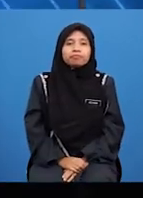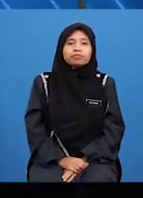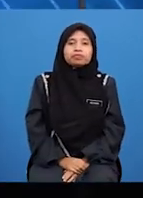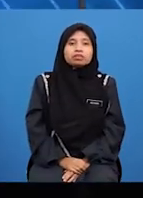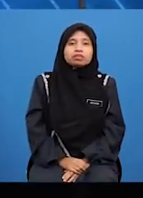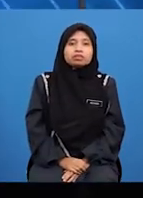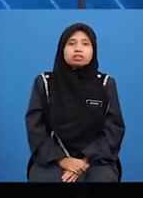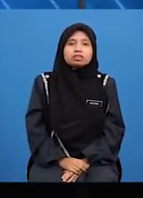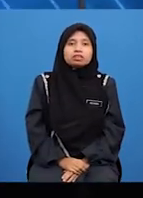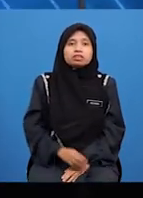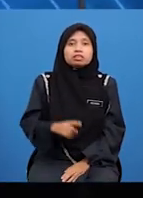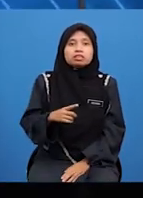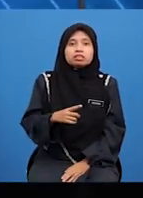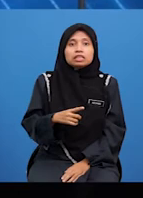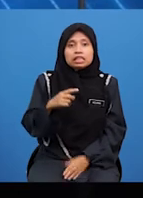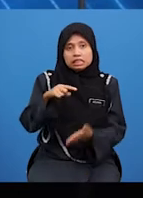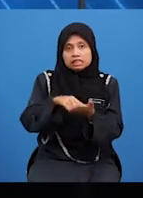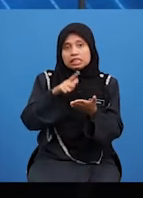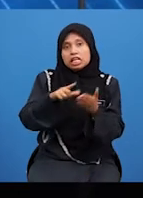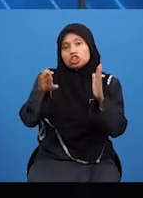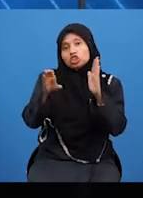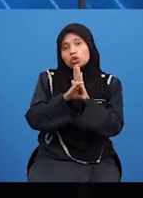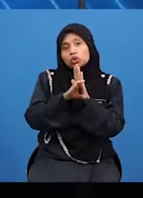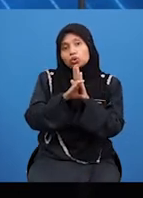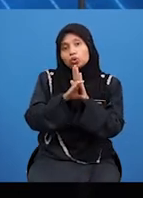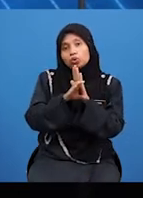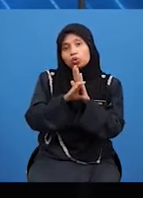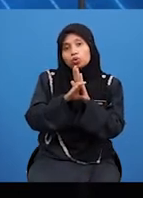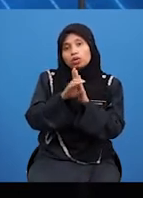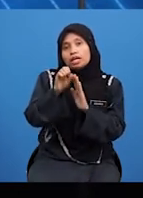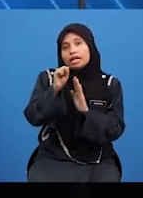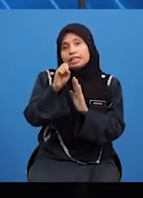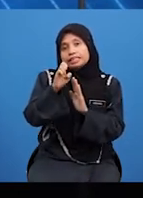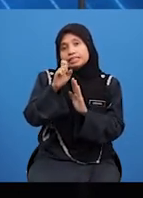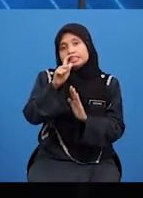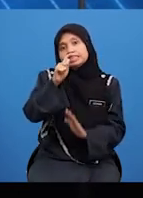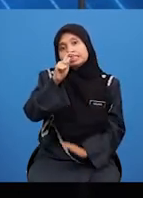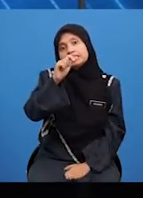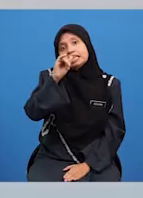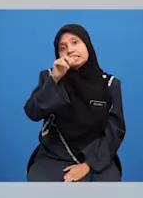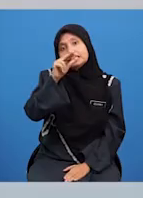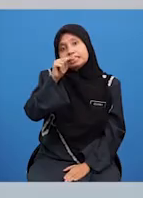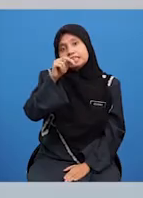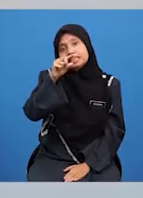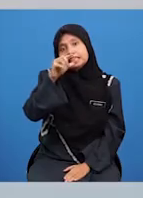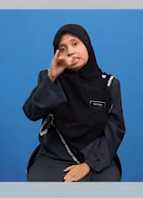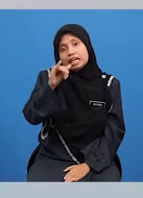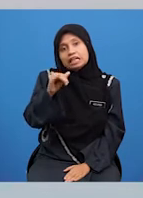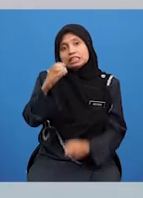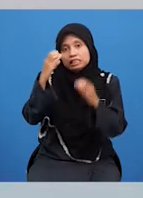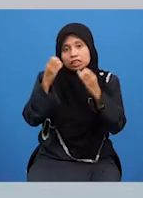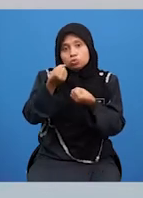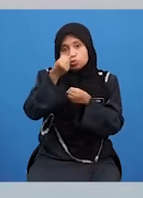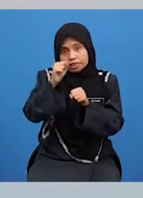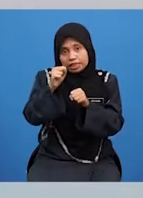sekarangnya. Ini adalah contoh setting yang cikgu sediakan untuk rujukan pembelajaran kita pada hari ini. Pelajar-pelajar,